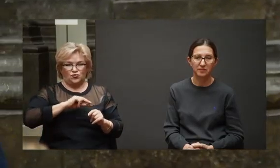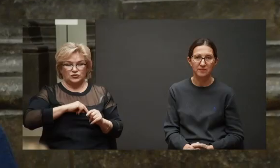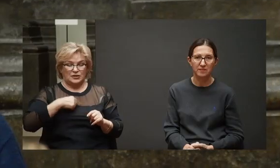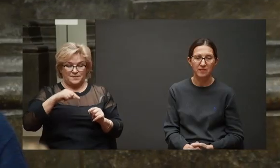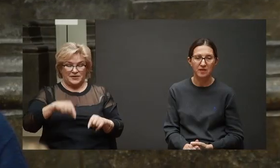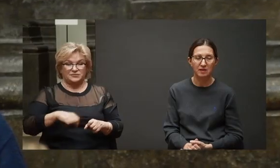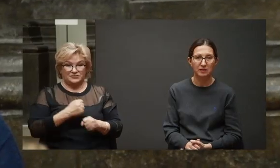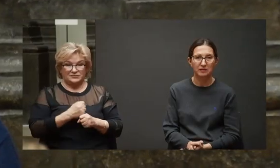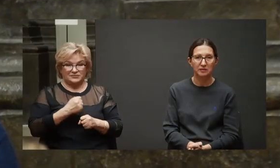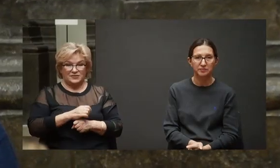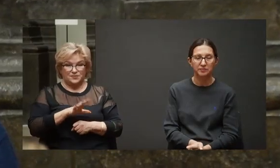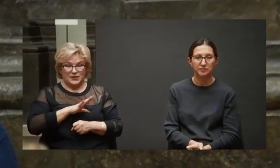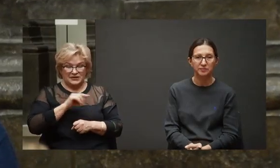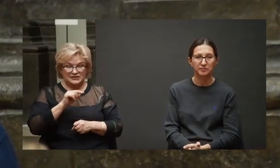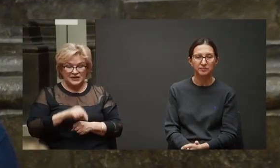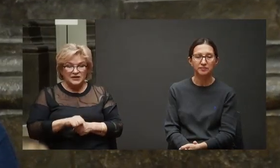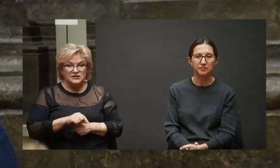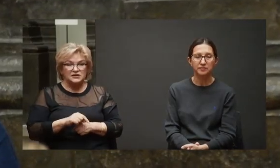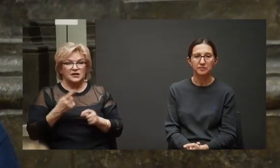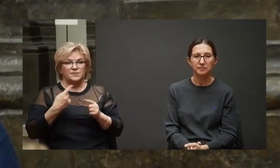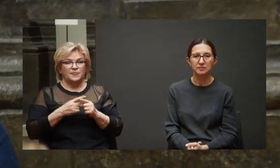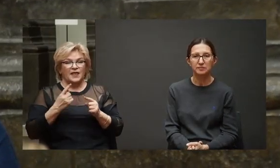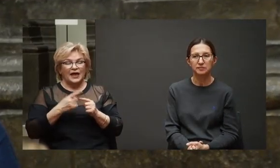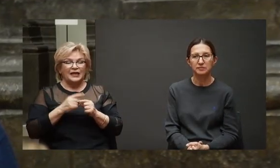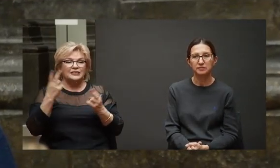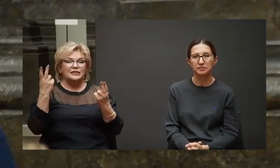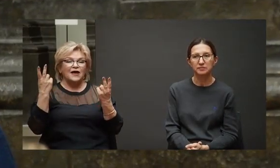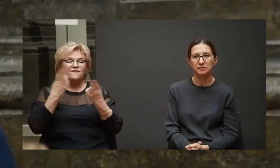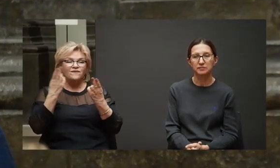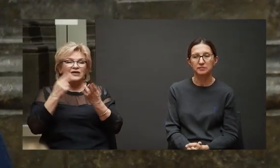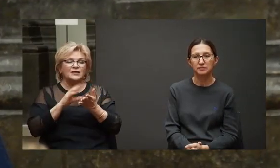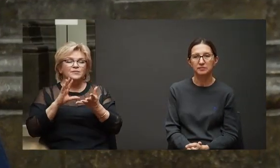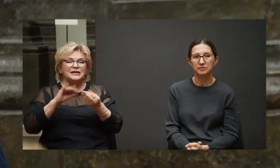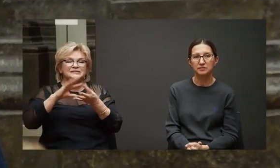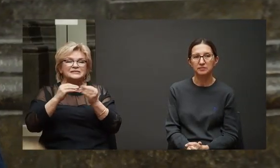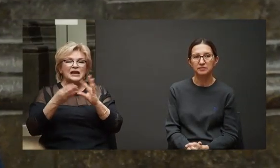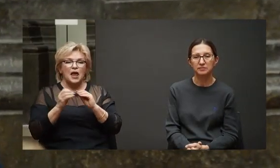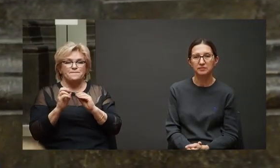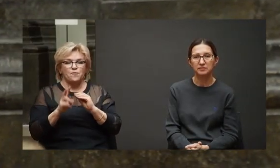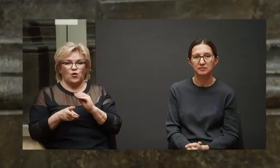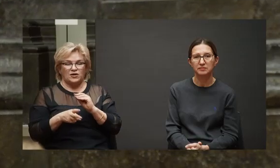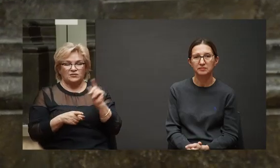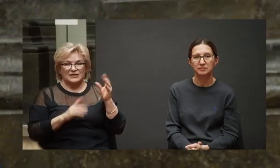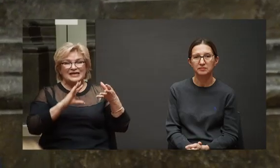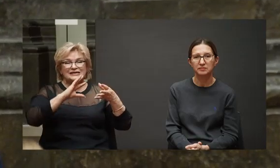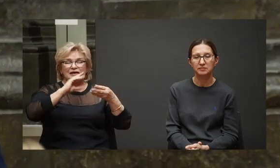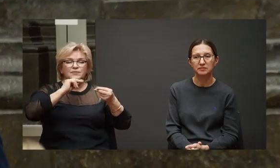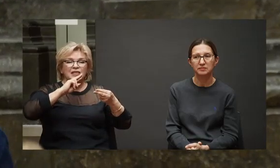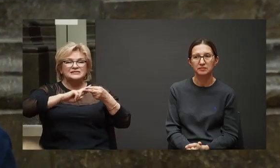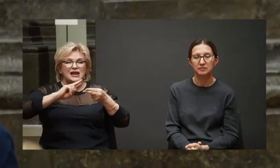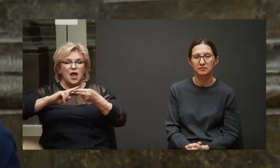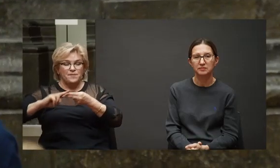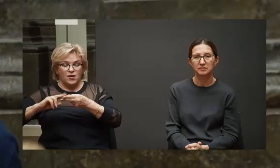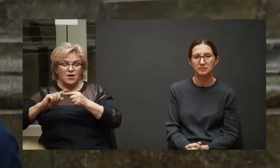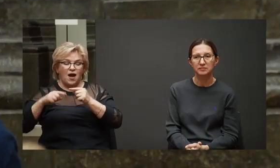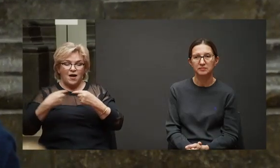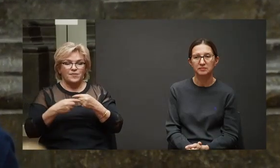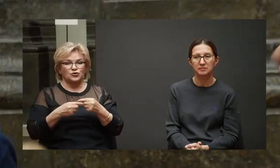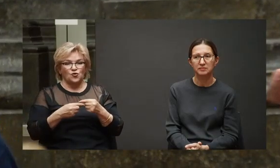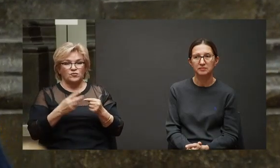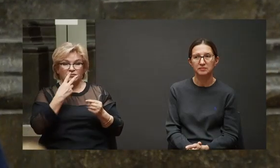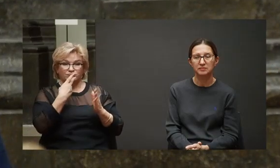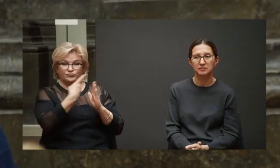делали здесь. Это фильм «Слепок». Пожалуйста, друзья, запустите, а потом дам некоторые